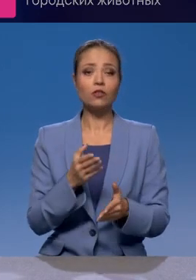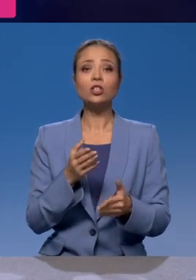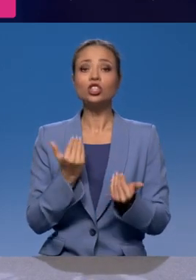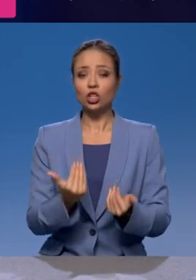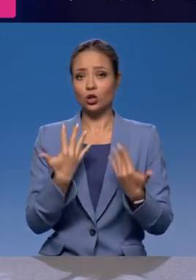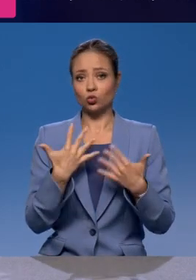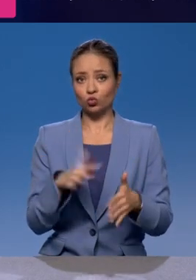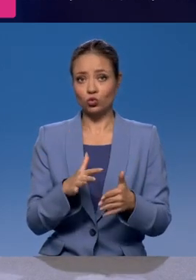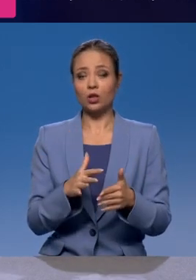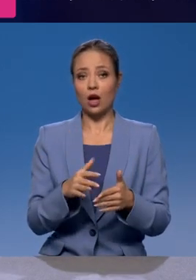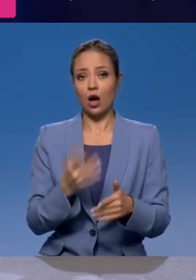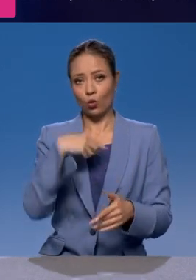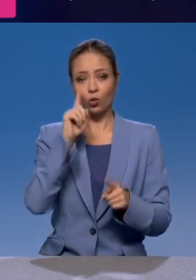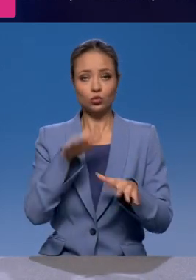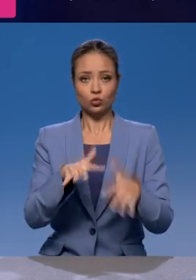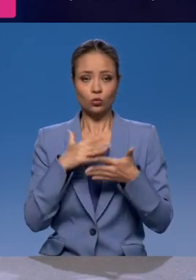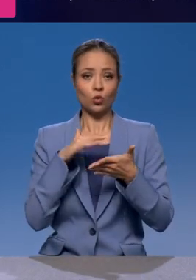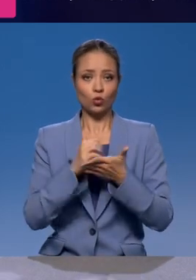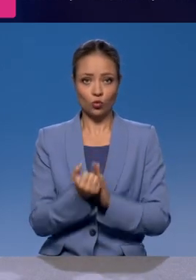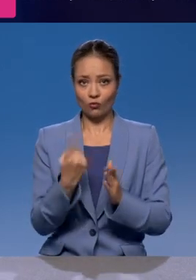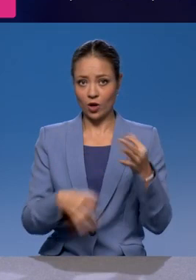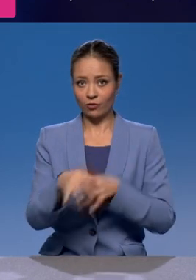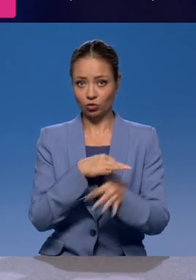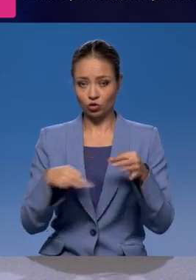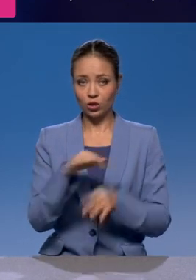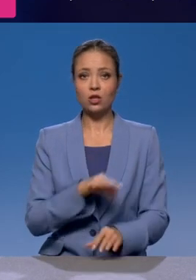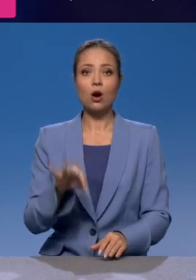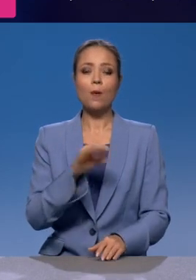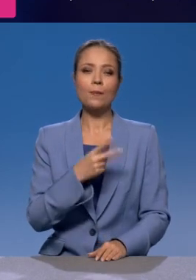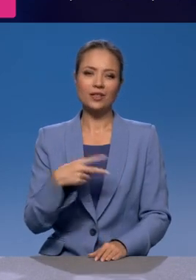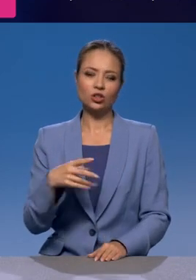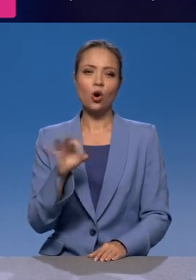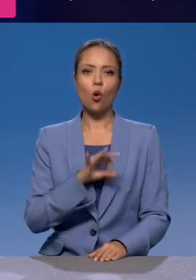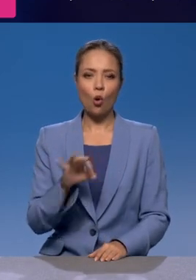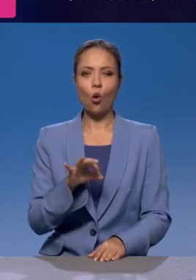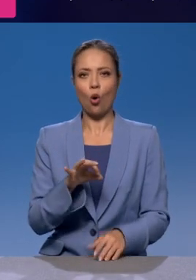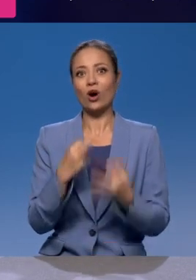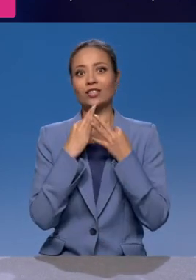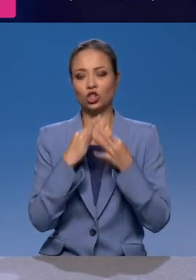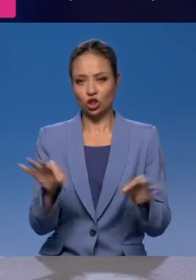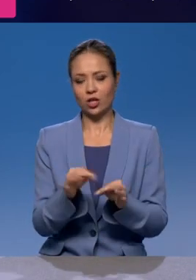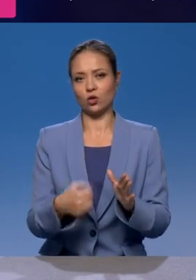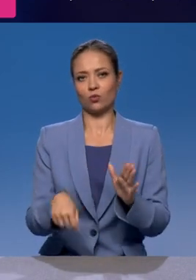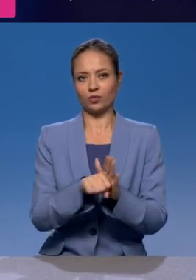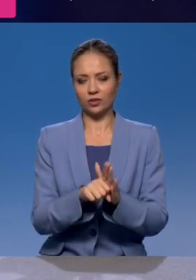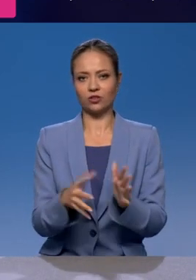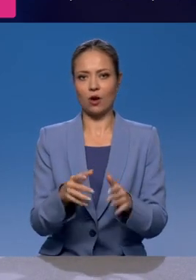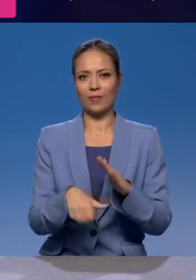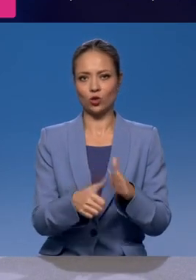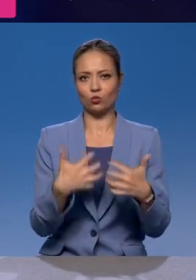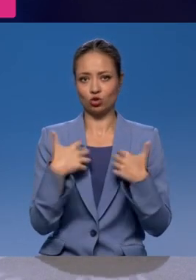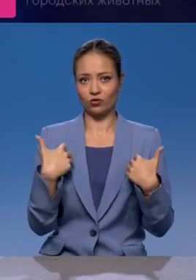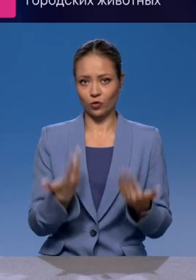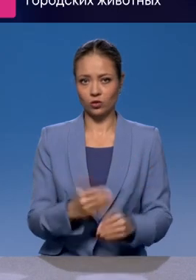приняла Госдума в первом чтении, об, практически о легализации эвтаназии бездомных животных. Да, поэтому, то есть у